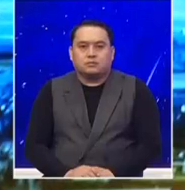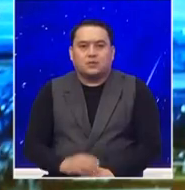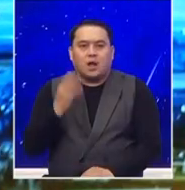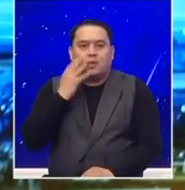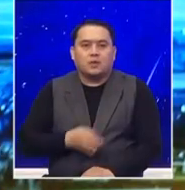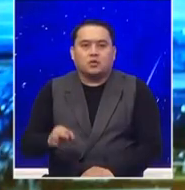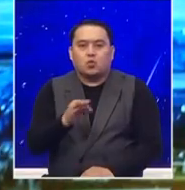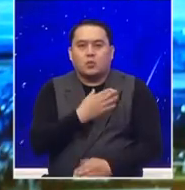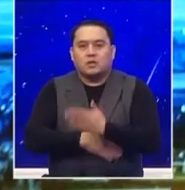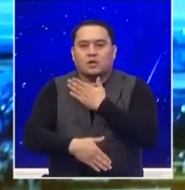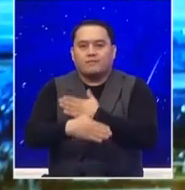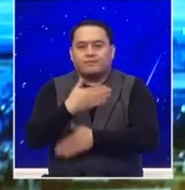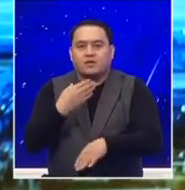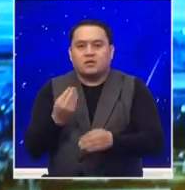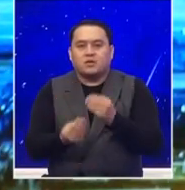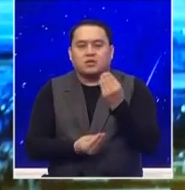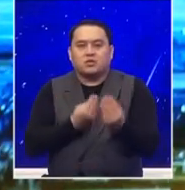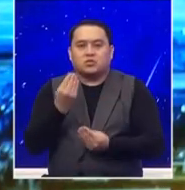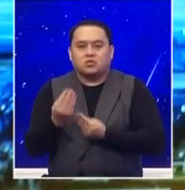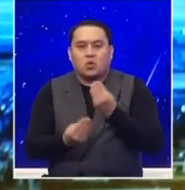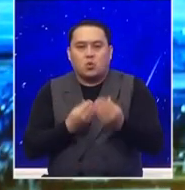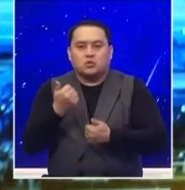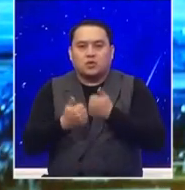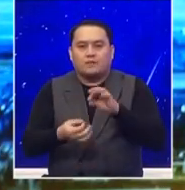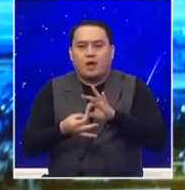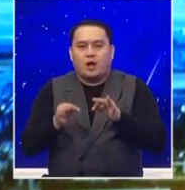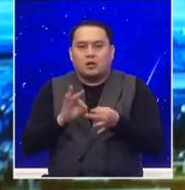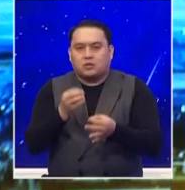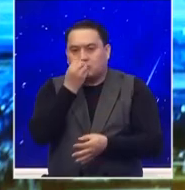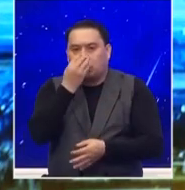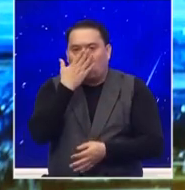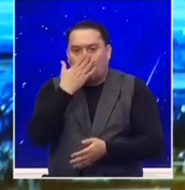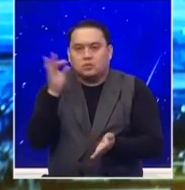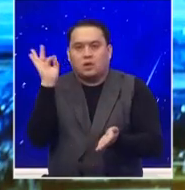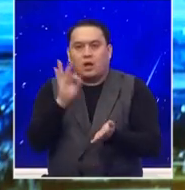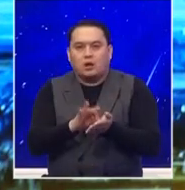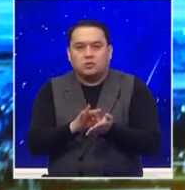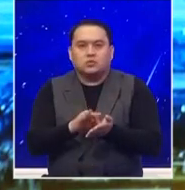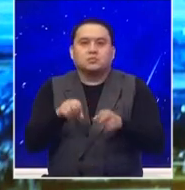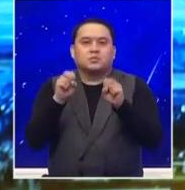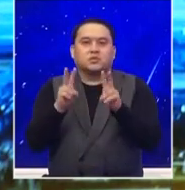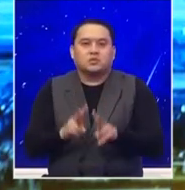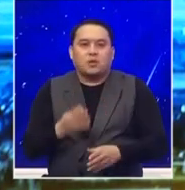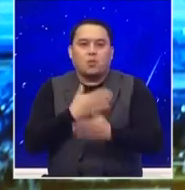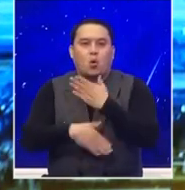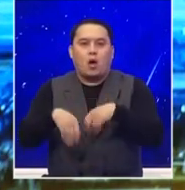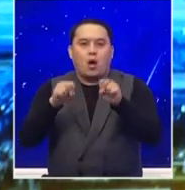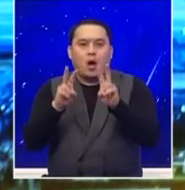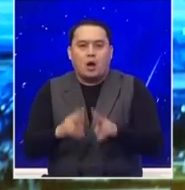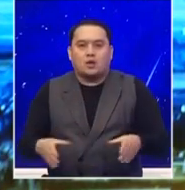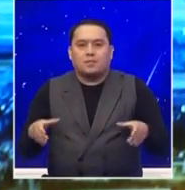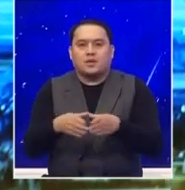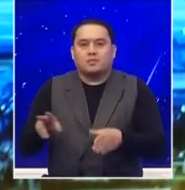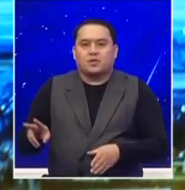Алматы облысының паралимпиадашылары жазда Токио олимпиадасының шыңын бағындырмақ. Бұл жөнінде мамандандырылған мүгедектерге арналған